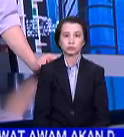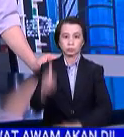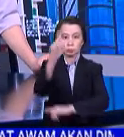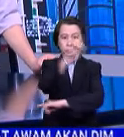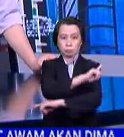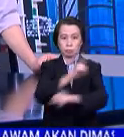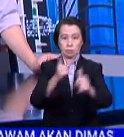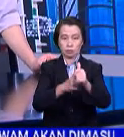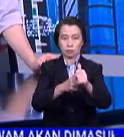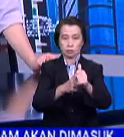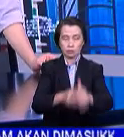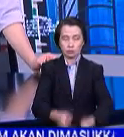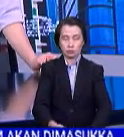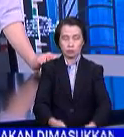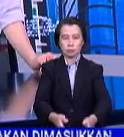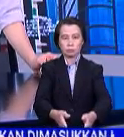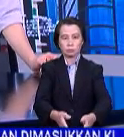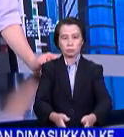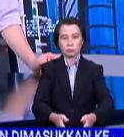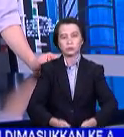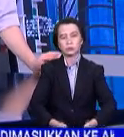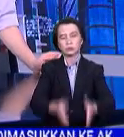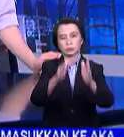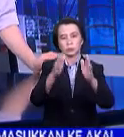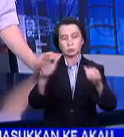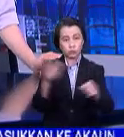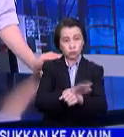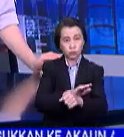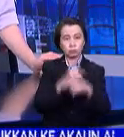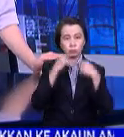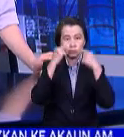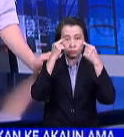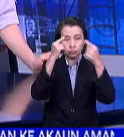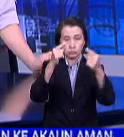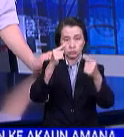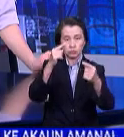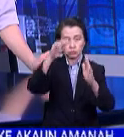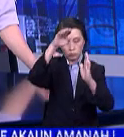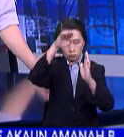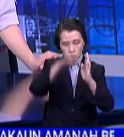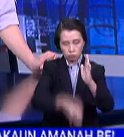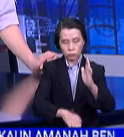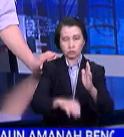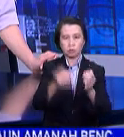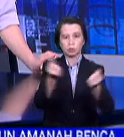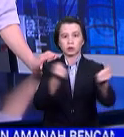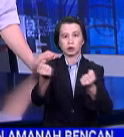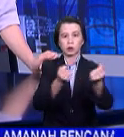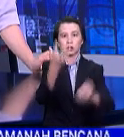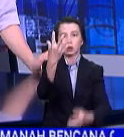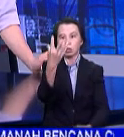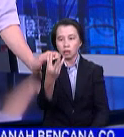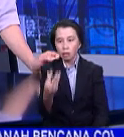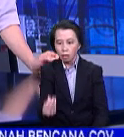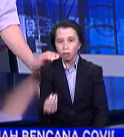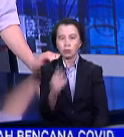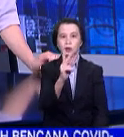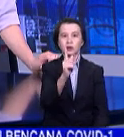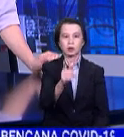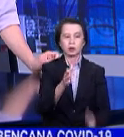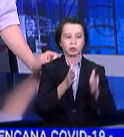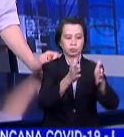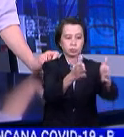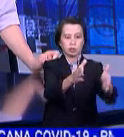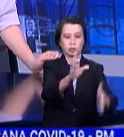Hari pertama, Sekatan Pergerakan Penuh semalam berjaya mencatatkan penurunan aliran trafik di ibu negara. Di Plaza Tol